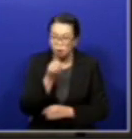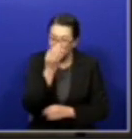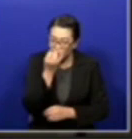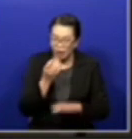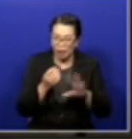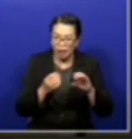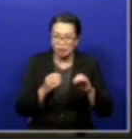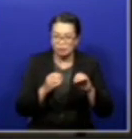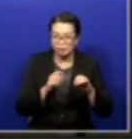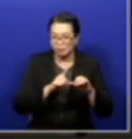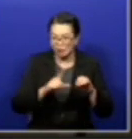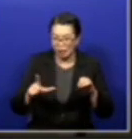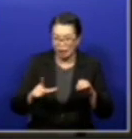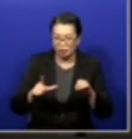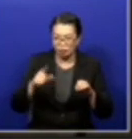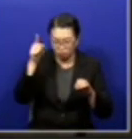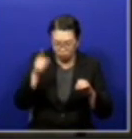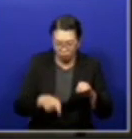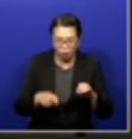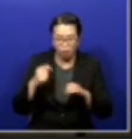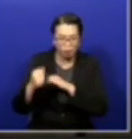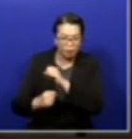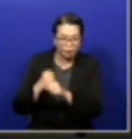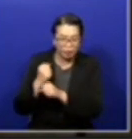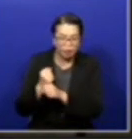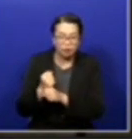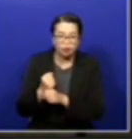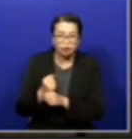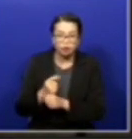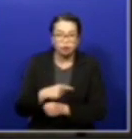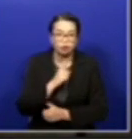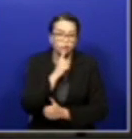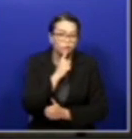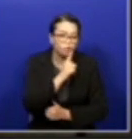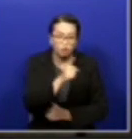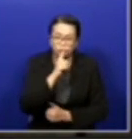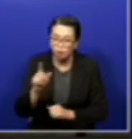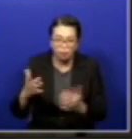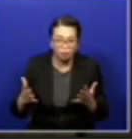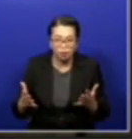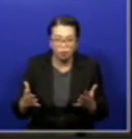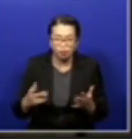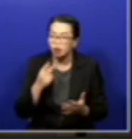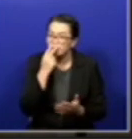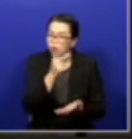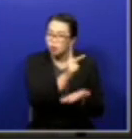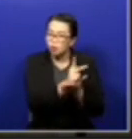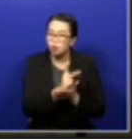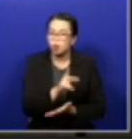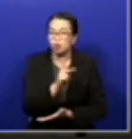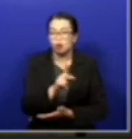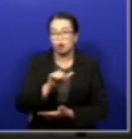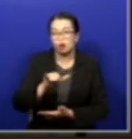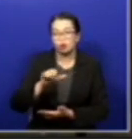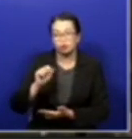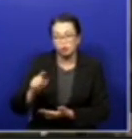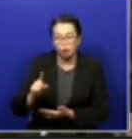ต่อปีท่านไม่มีปัญญาไปฟ้องร้องหรอกครับไปดูกองทุนกู้ยืมการศึกษาเ